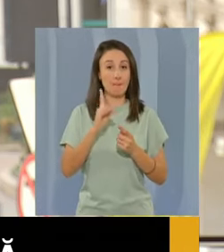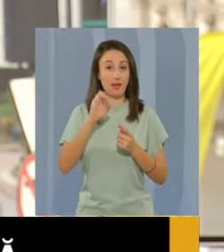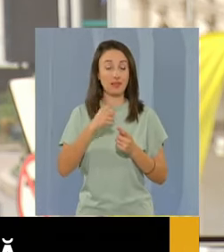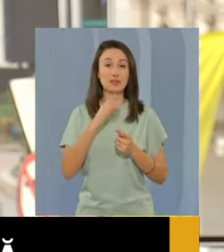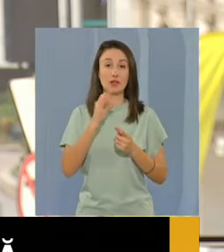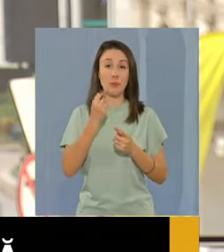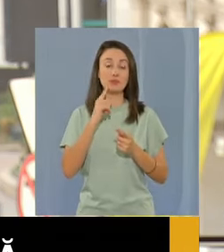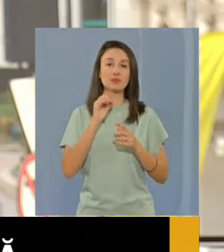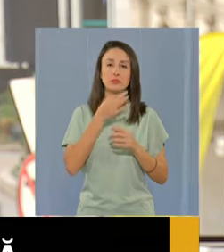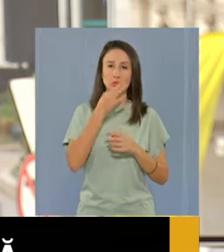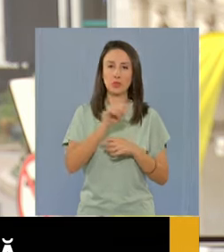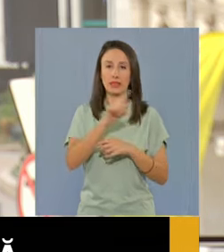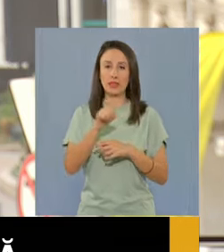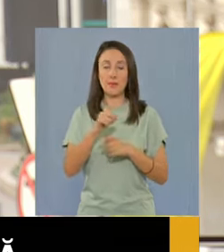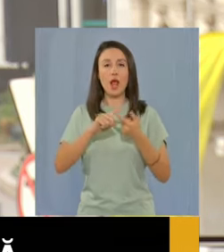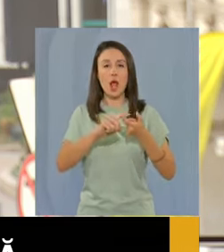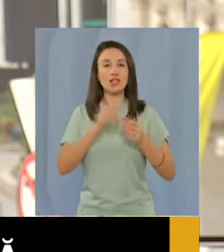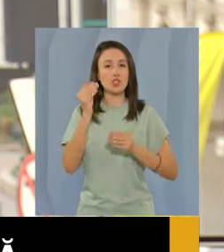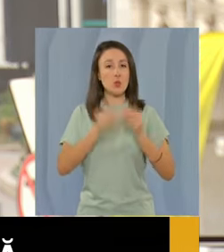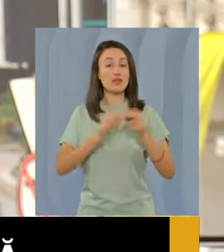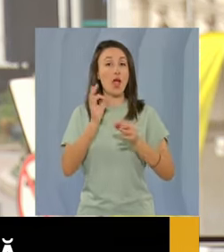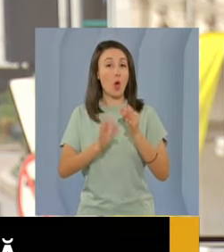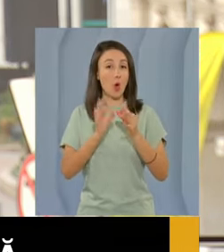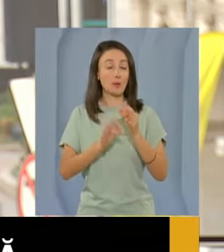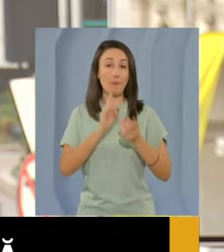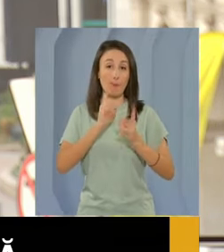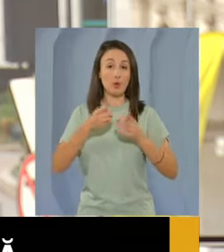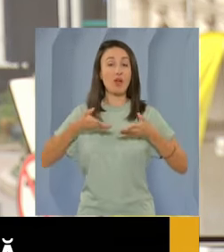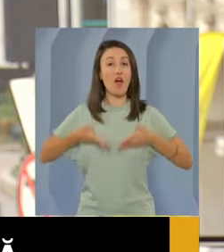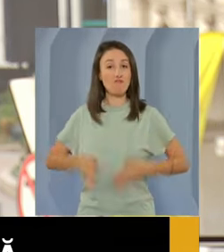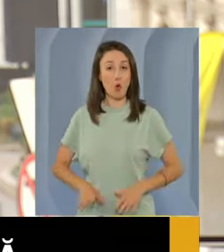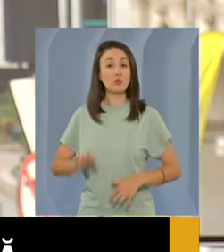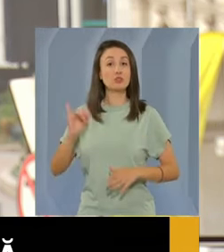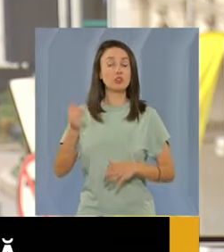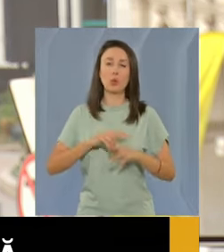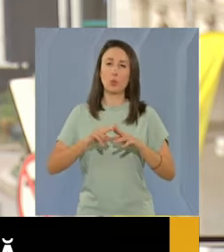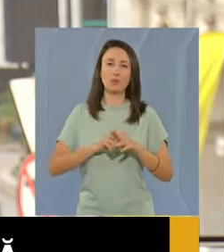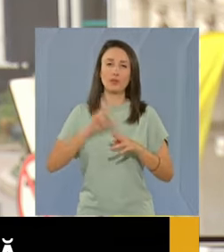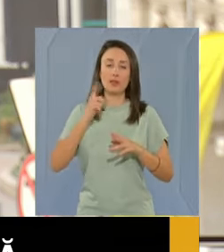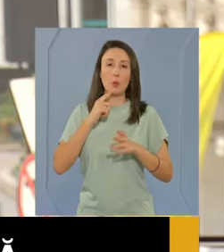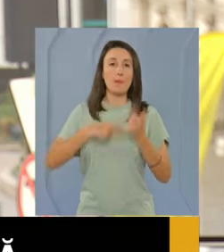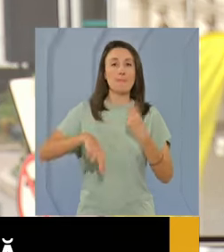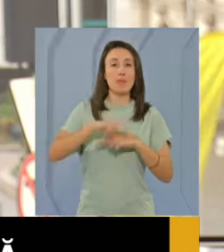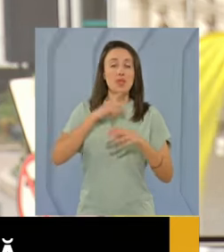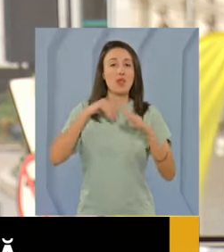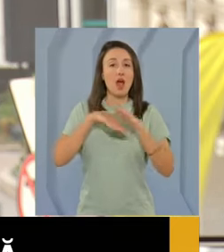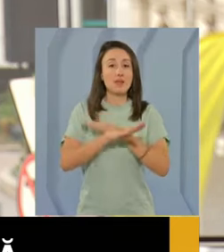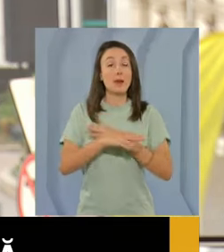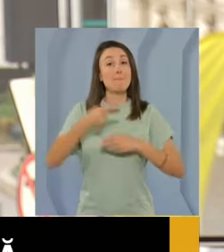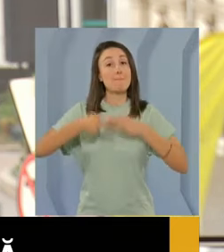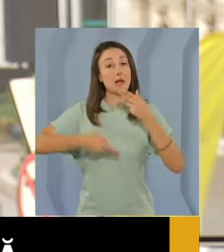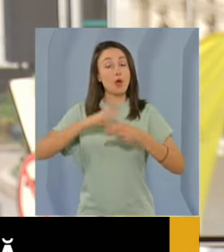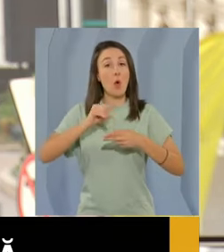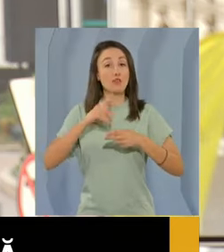au avut de răspuns la întrebări legate de situația economică, politicile dedicate avortului, modul în care trebuie gestionată migrația și pandemia de COVID.